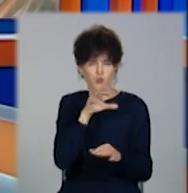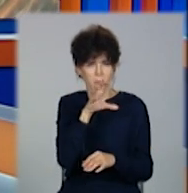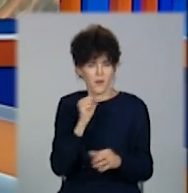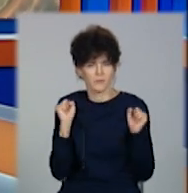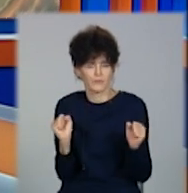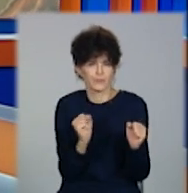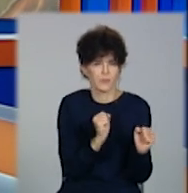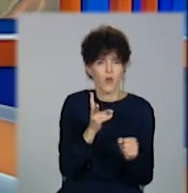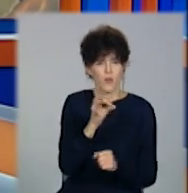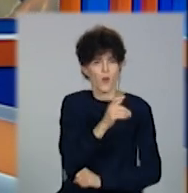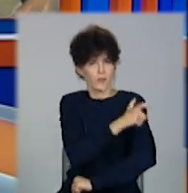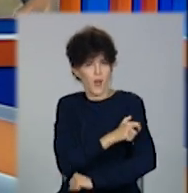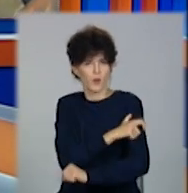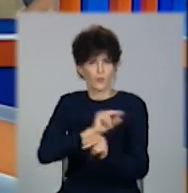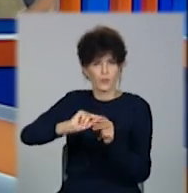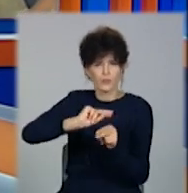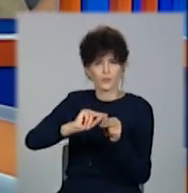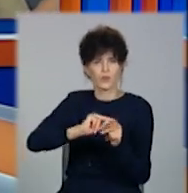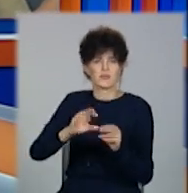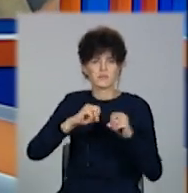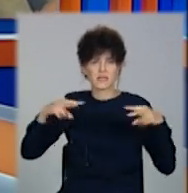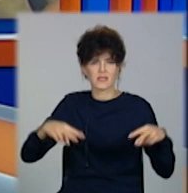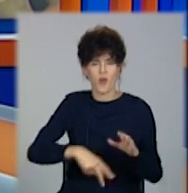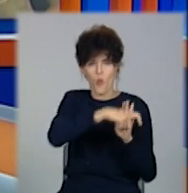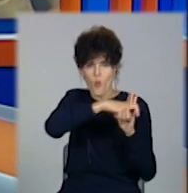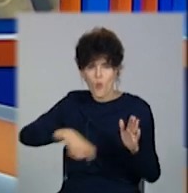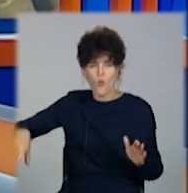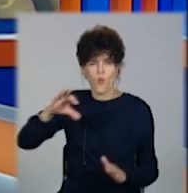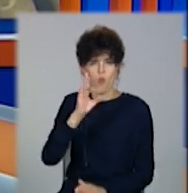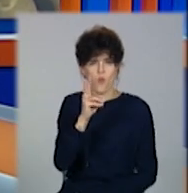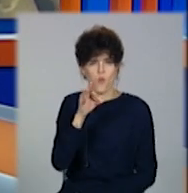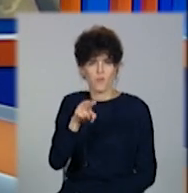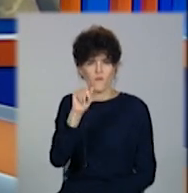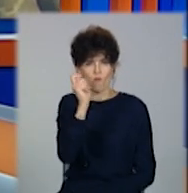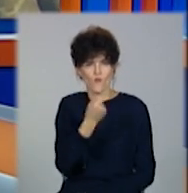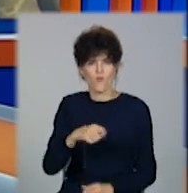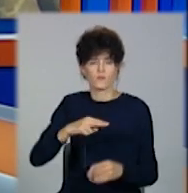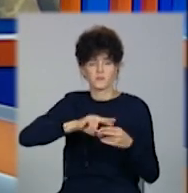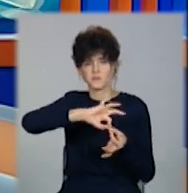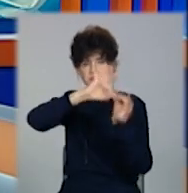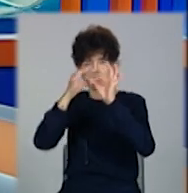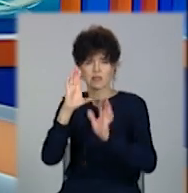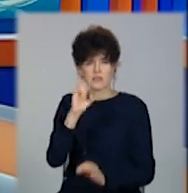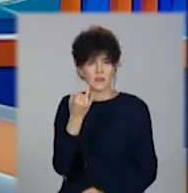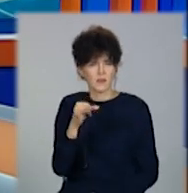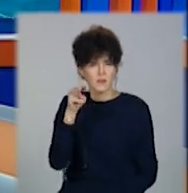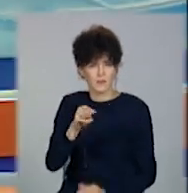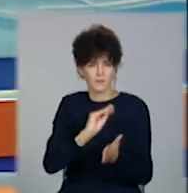бойові чергування та звикає бути захисницею. Більше про цю та інші новини читайте на сайті